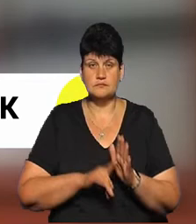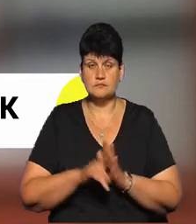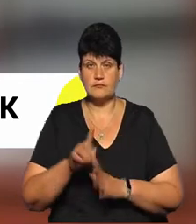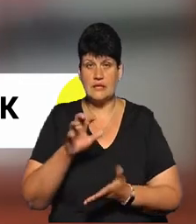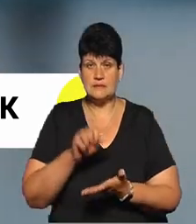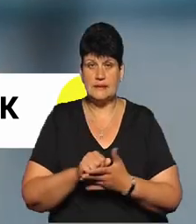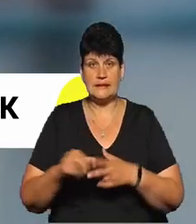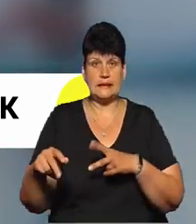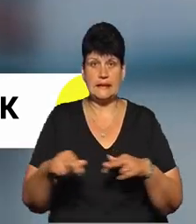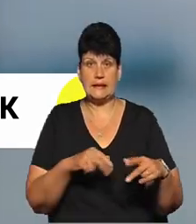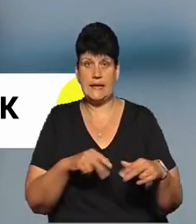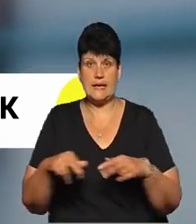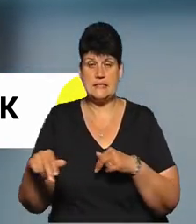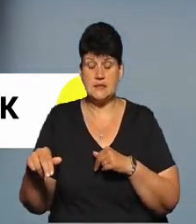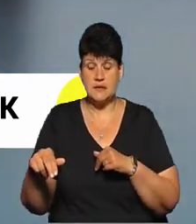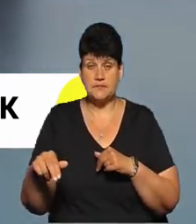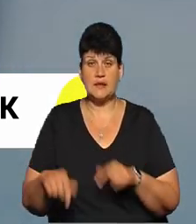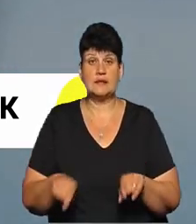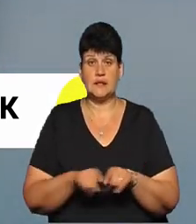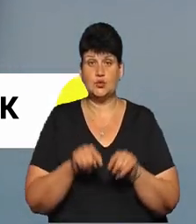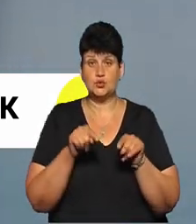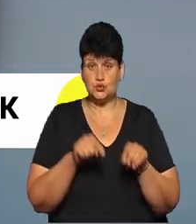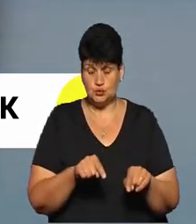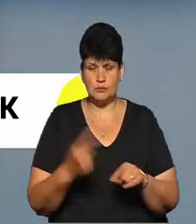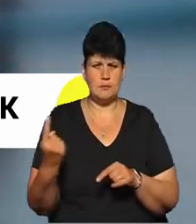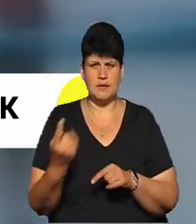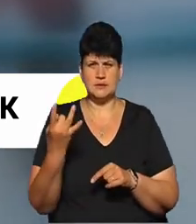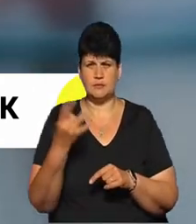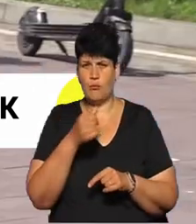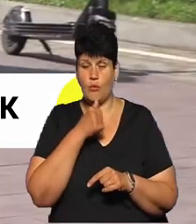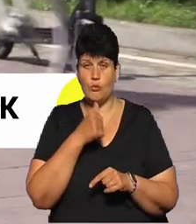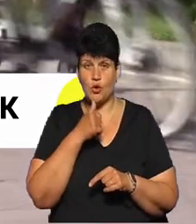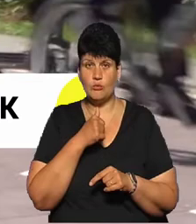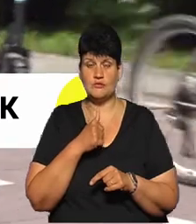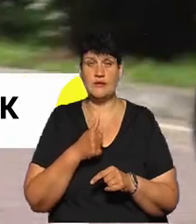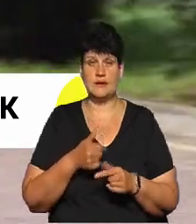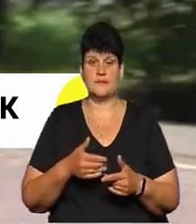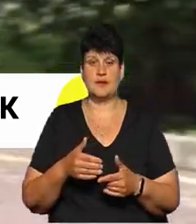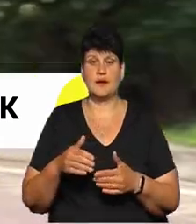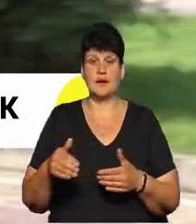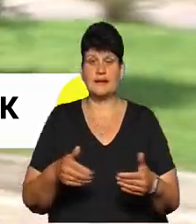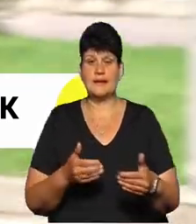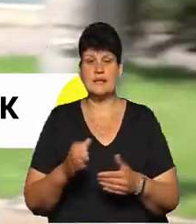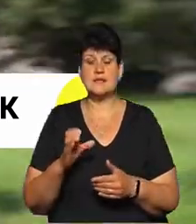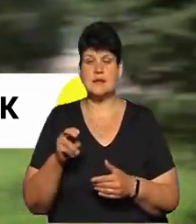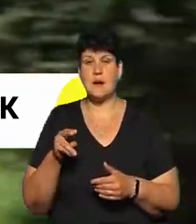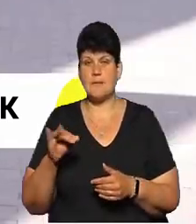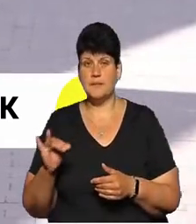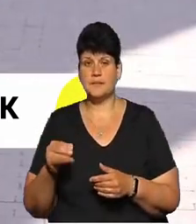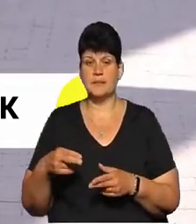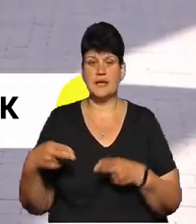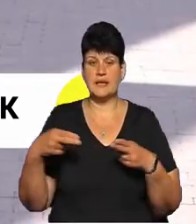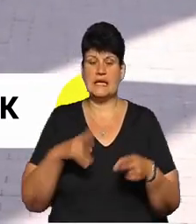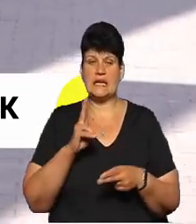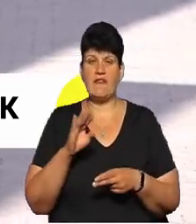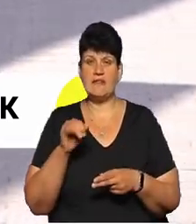на пілоні. Також тут Вероніка вперше спробувала катання на сапах. До Тернополя жінка переїхала у квітні, а її